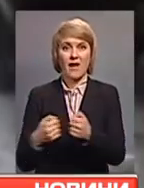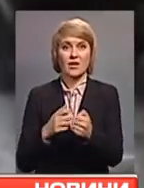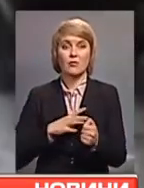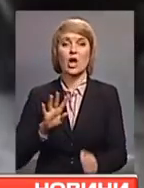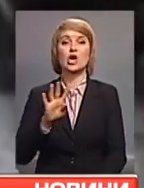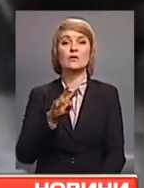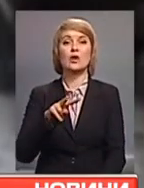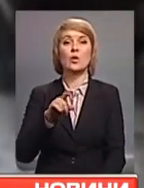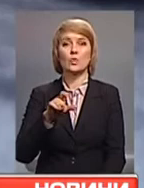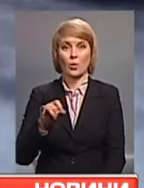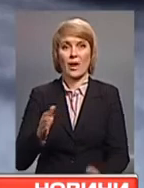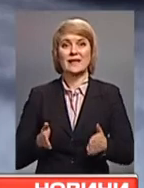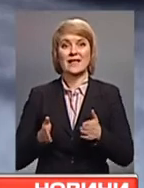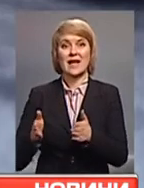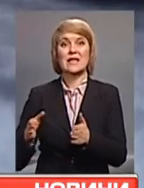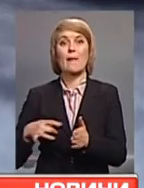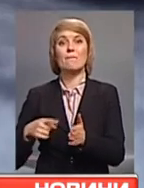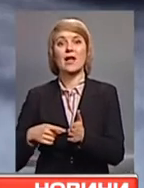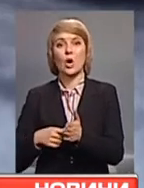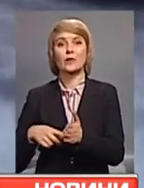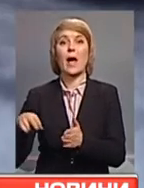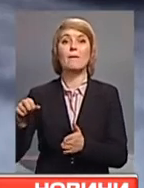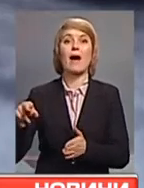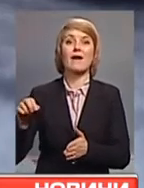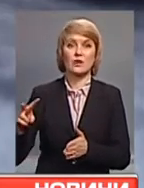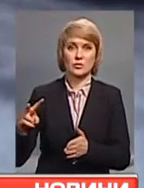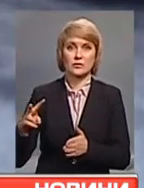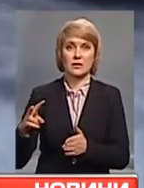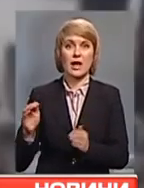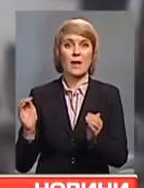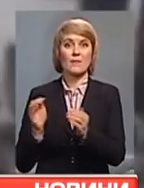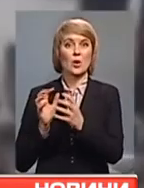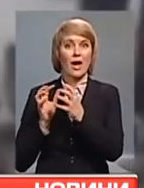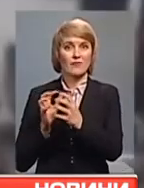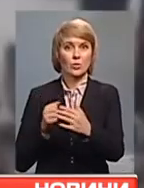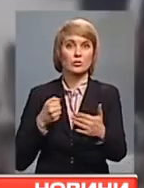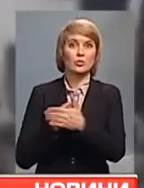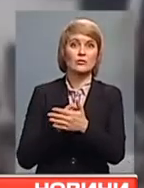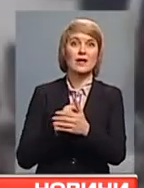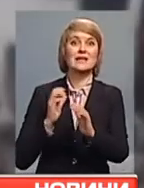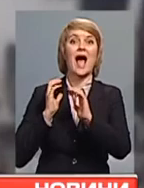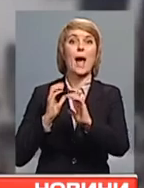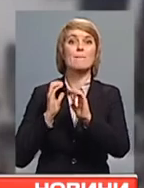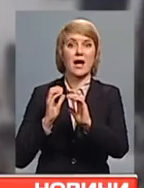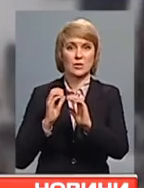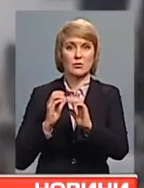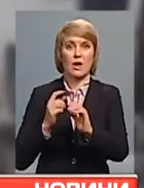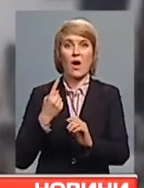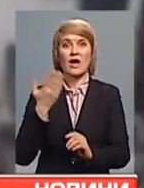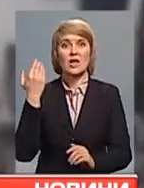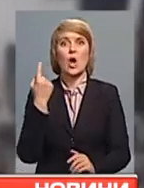трасі Білгород-Павловськ мікроавтобус зіткнувся з КАМАЗом. Тоді йшлося про одного загиблого українця – водія буса.